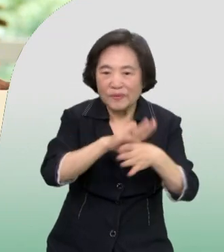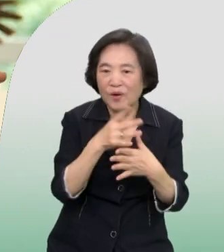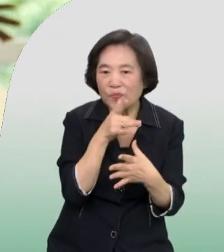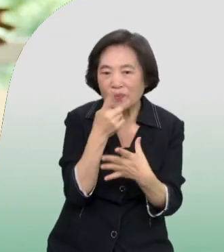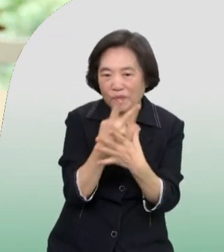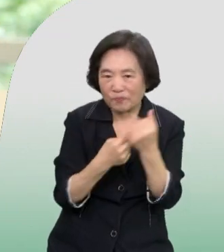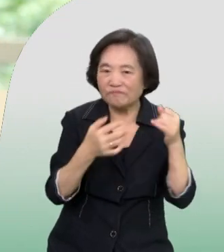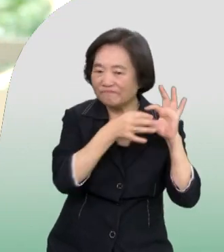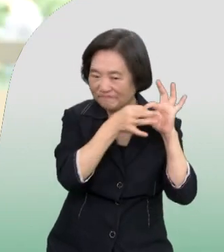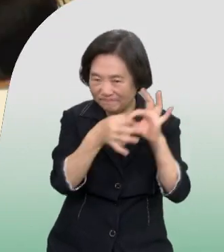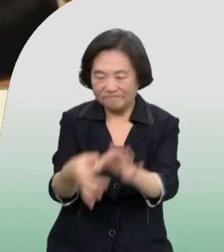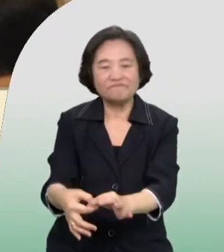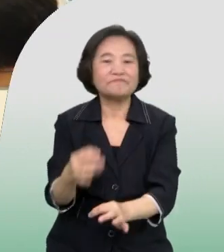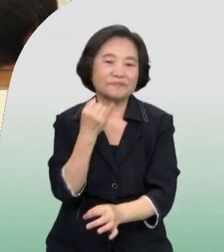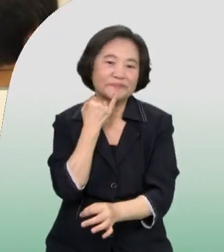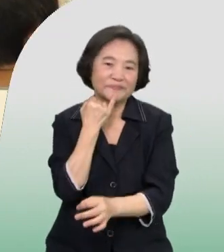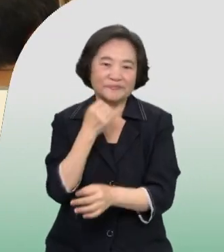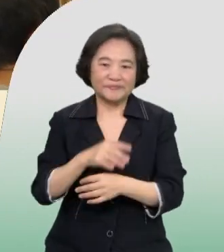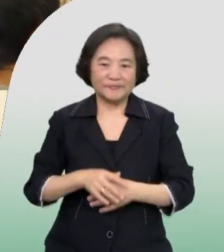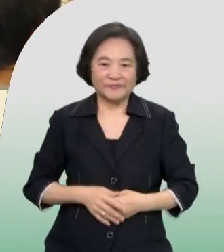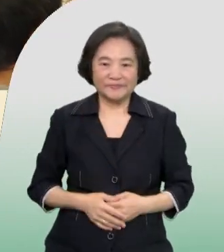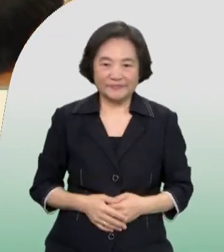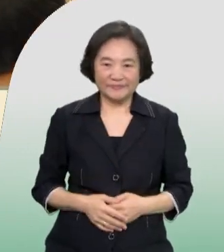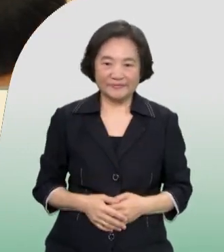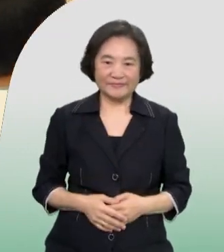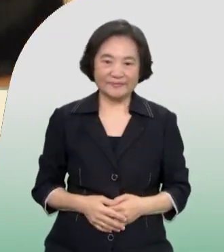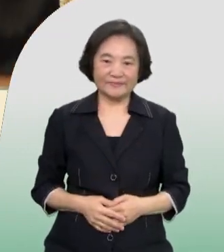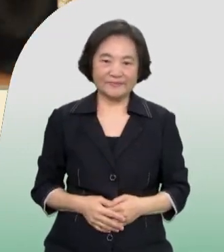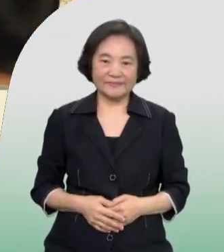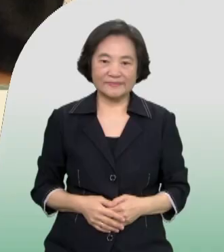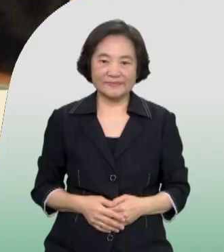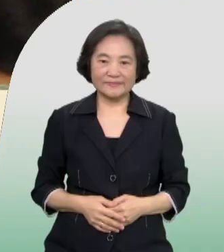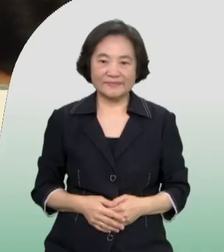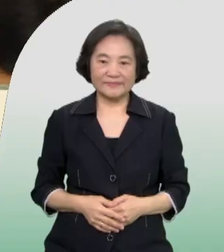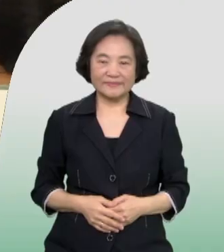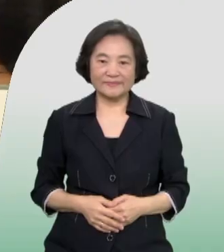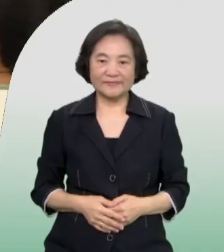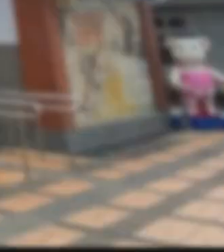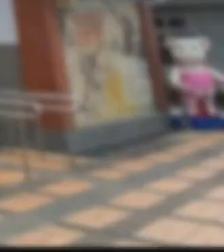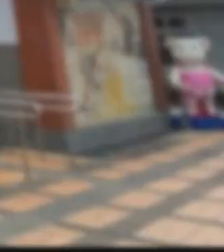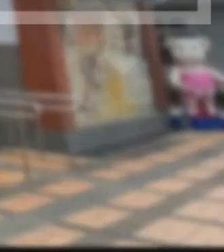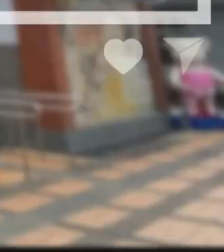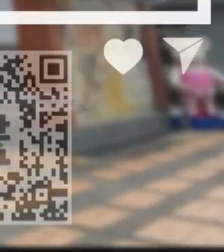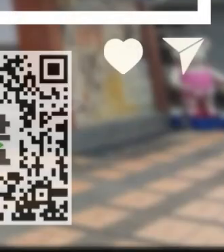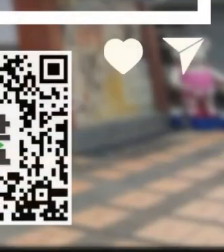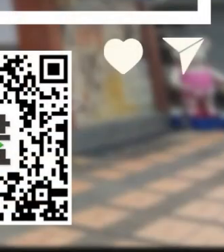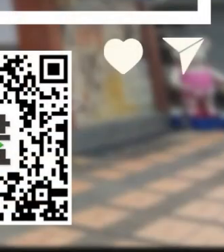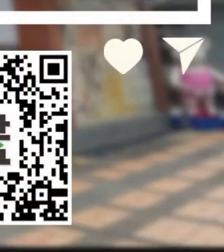继续留下来。好，希望你把卷福分子纽西兰乌克兰报道。